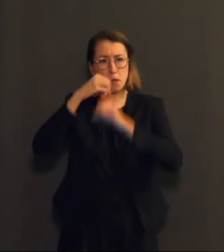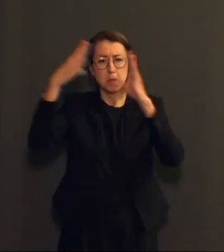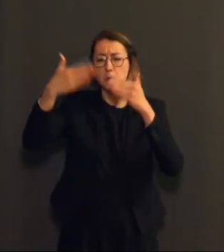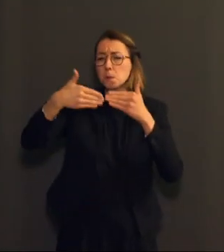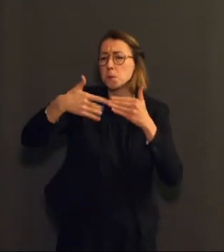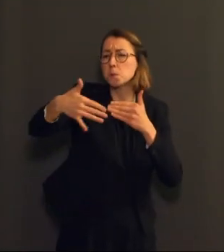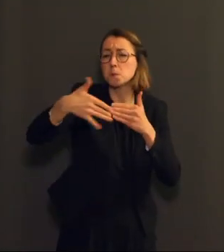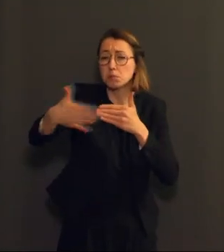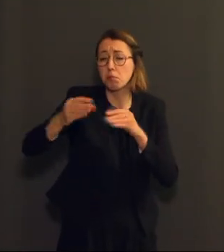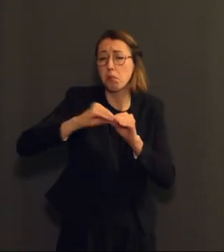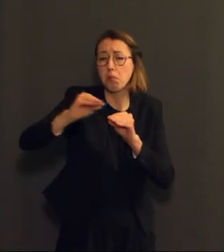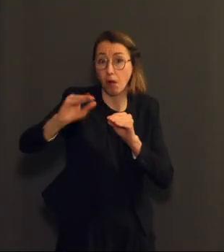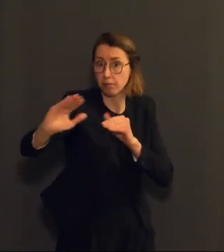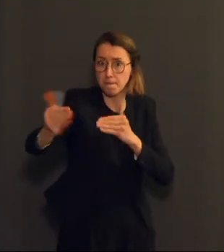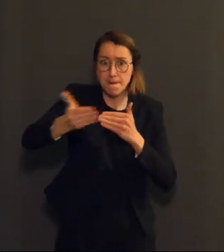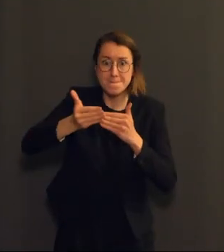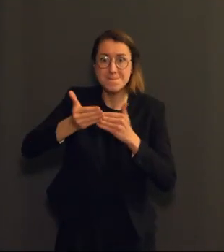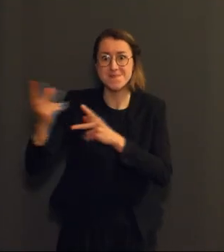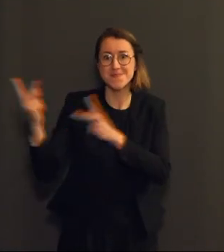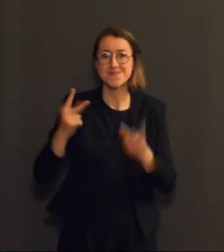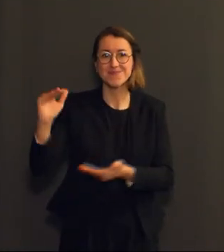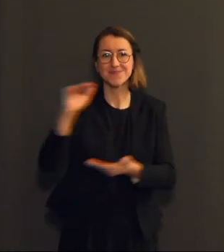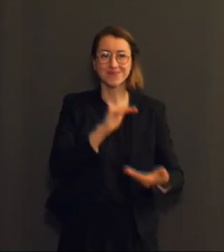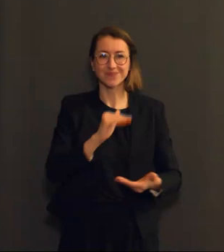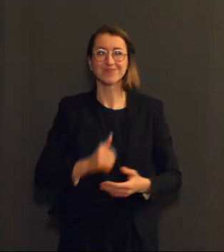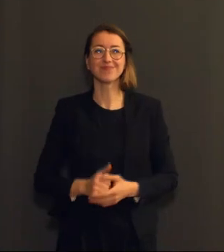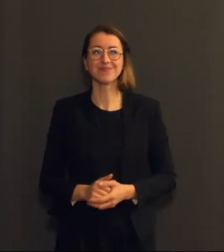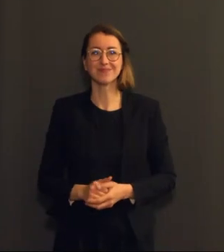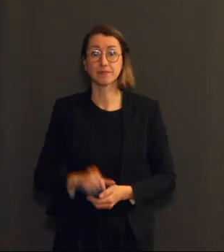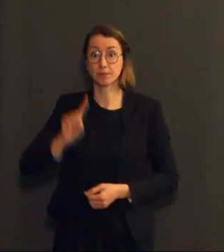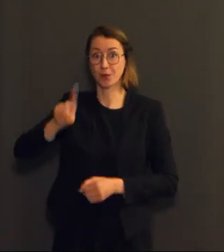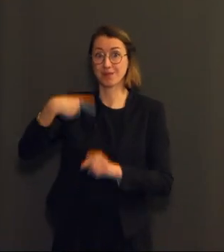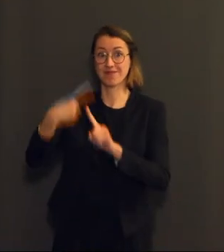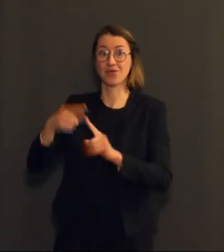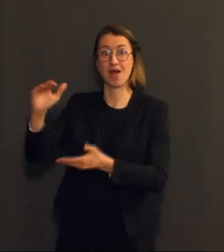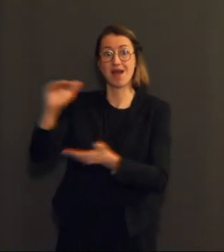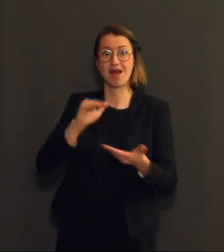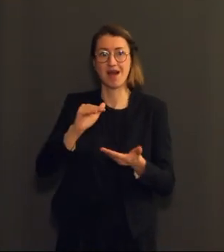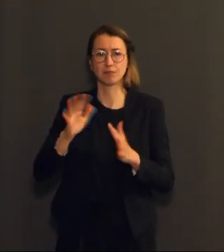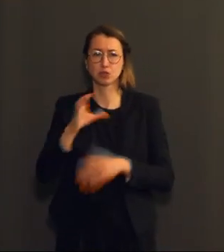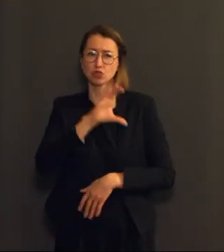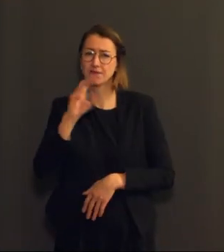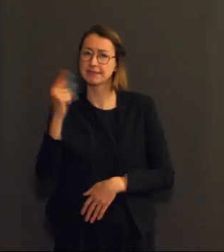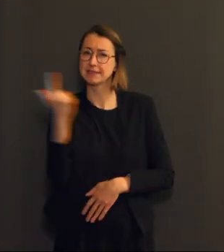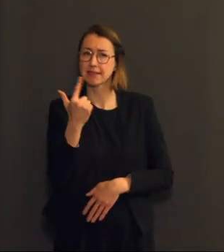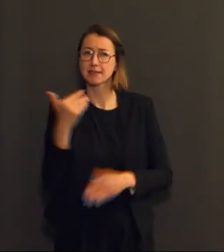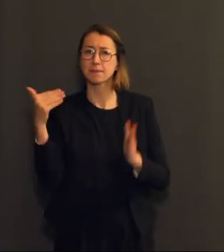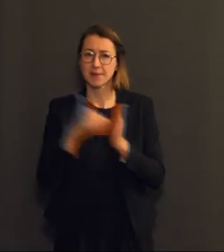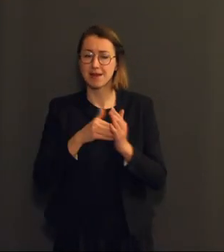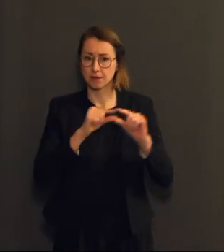La première livraison d'environ 127 000 doses est attendue déjà la dernière semaine d'avril.